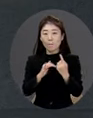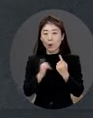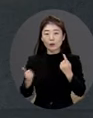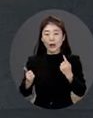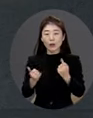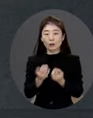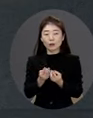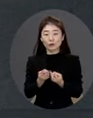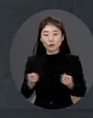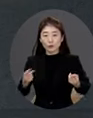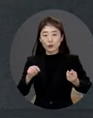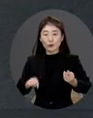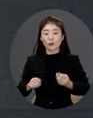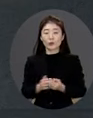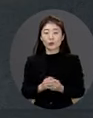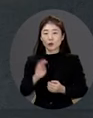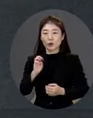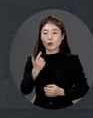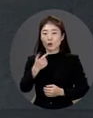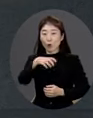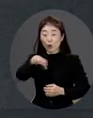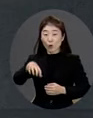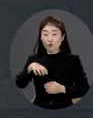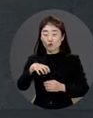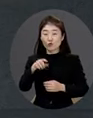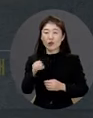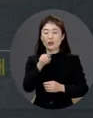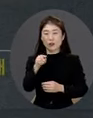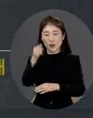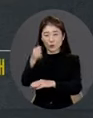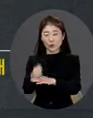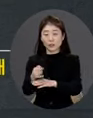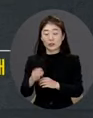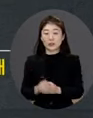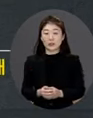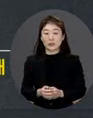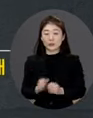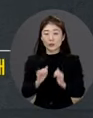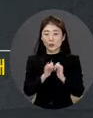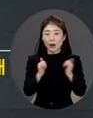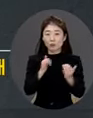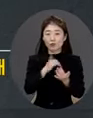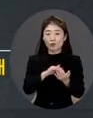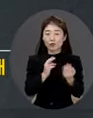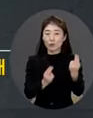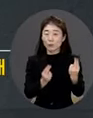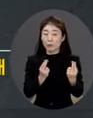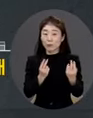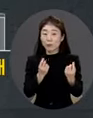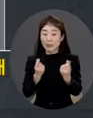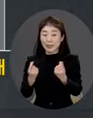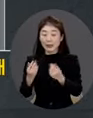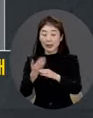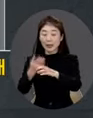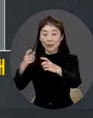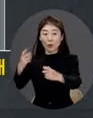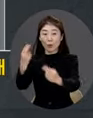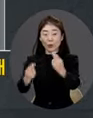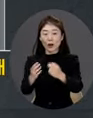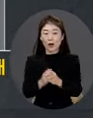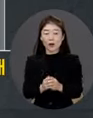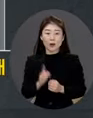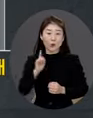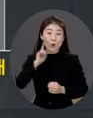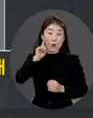규모는 중 진료 건설은 6곳 가운데 하 2권 입니다 또 인구가 비슷한 다른 지역보다 구약 앞과 같은 주요